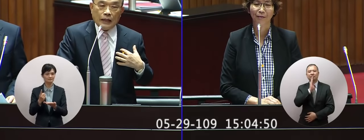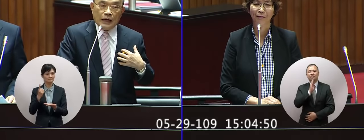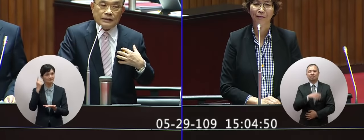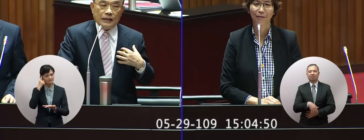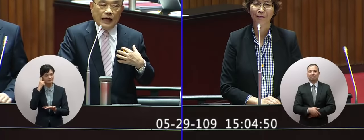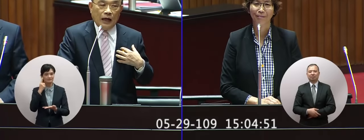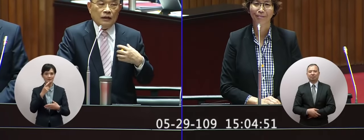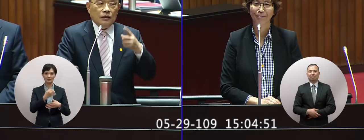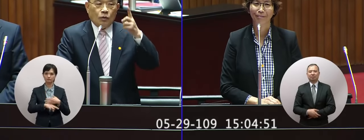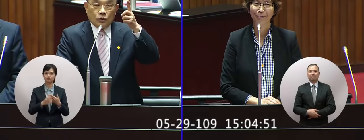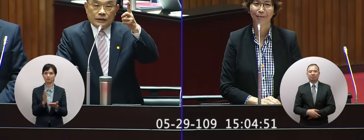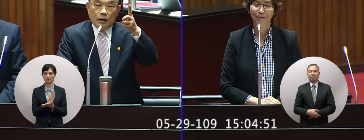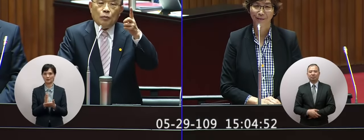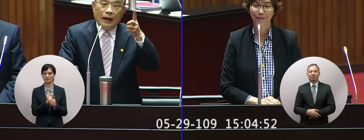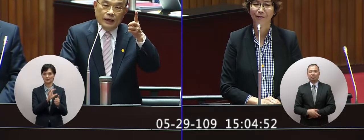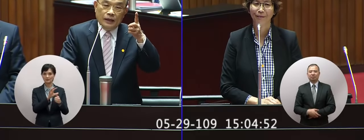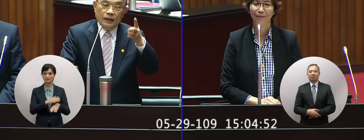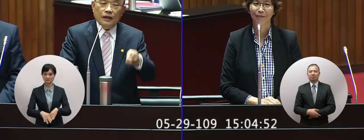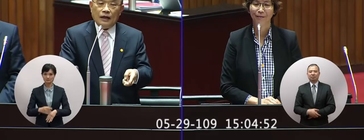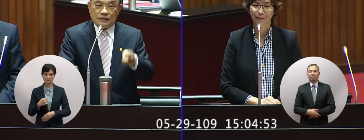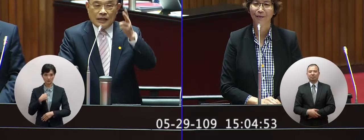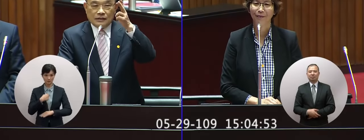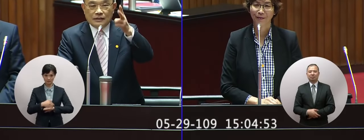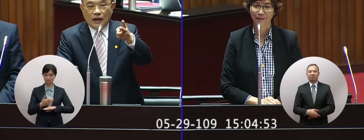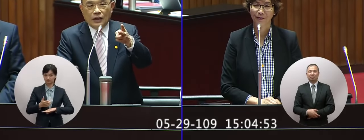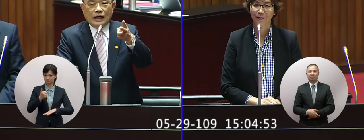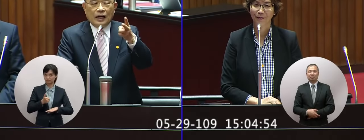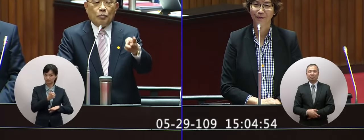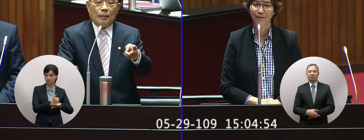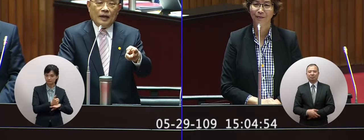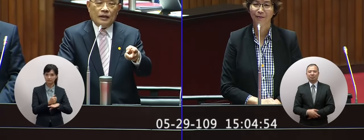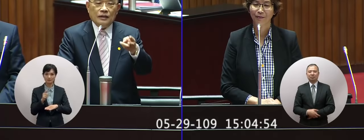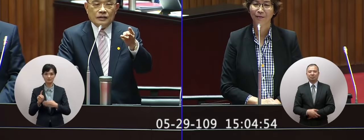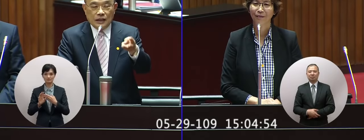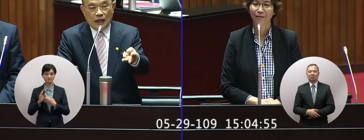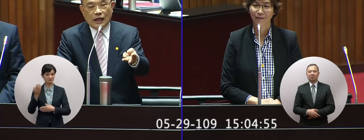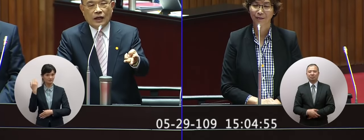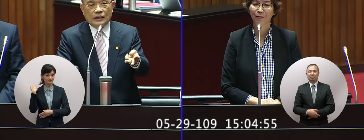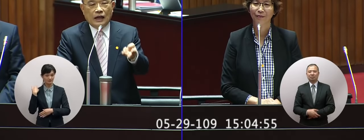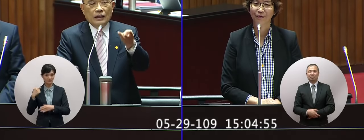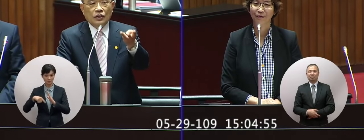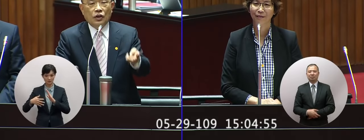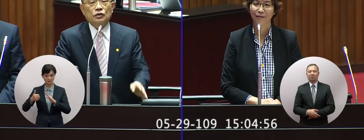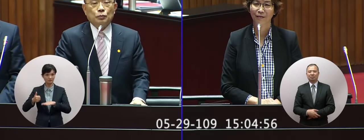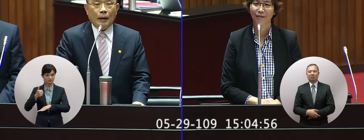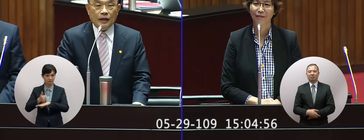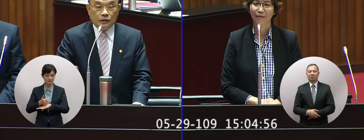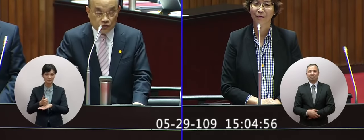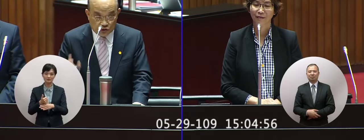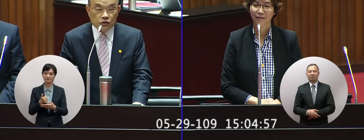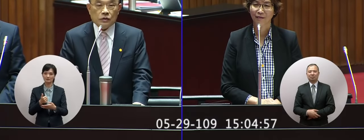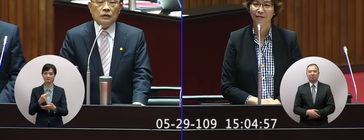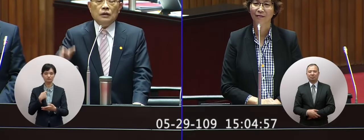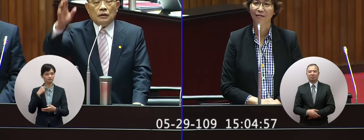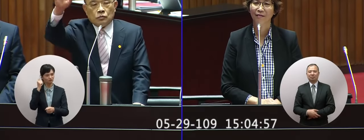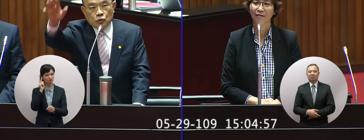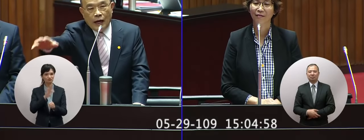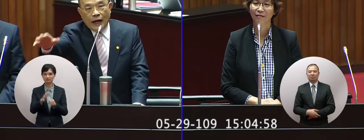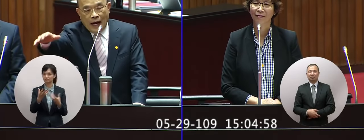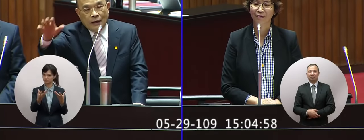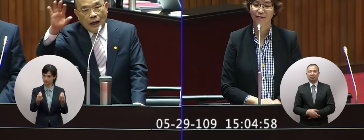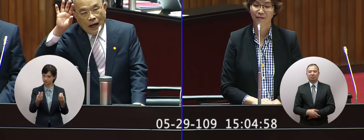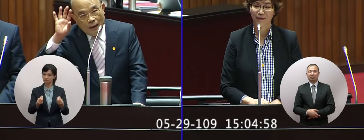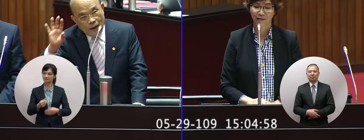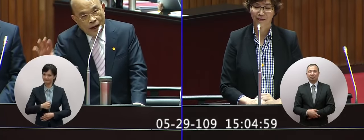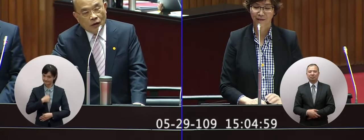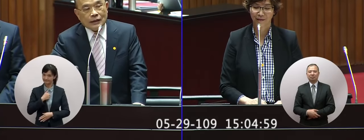我从当县长，我对这个不满意，上次当院长也不满意，现在当院长也是不满意，只是